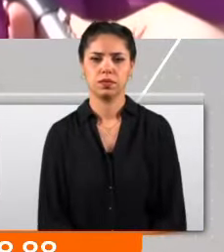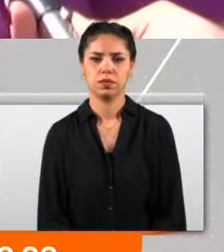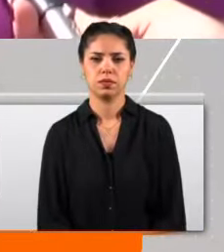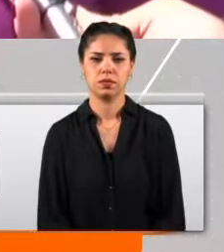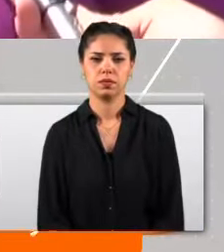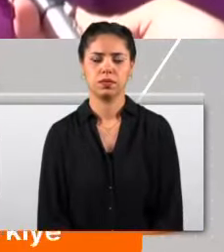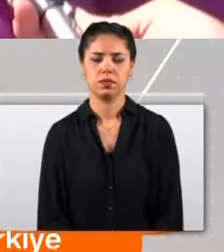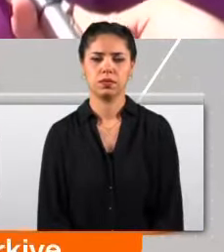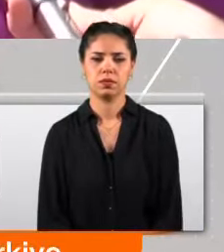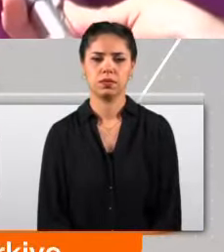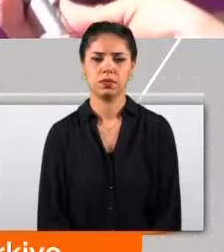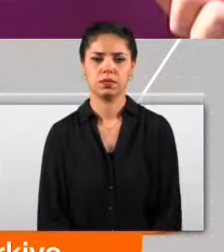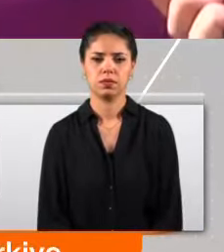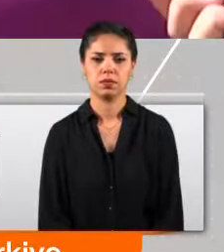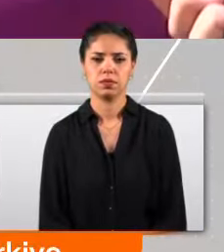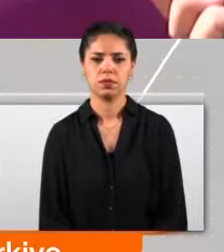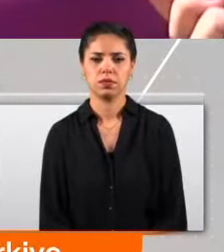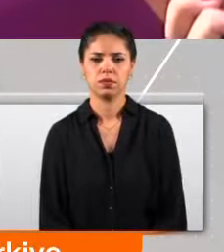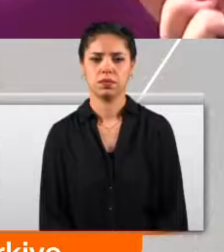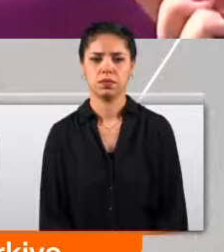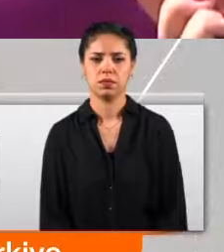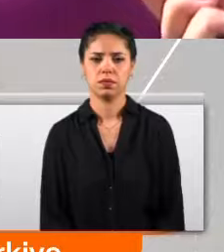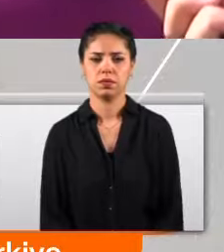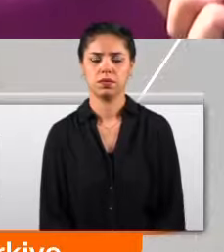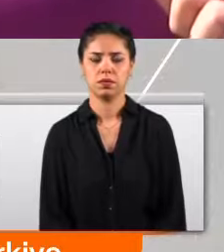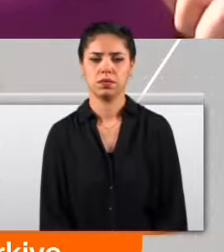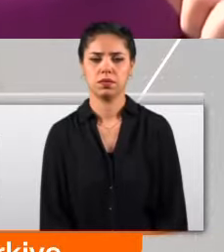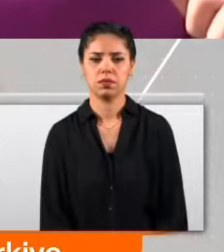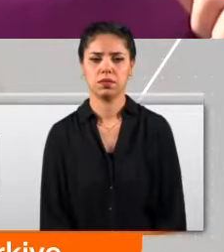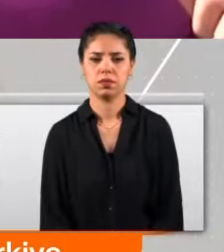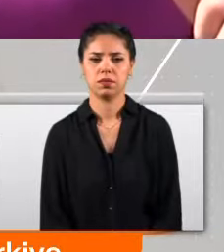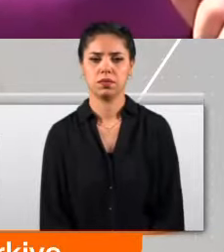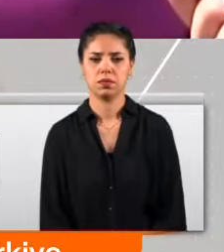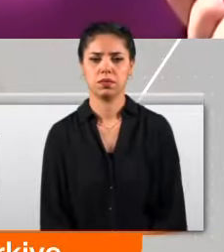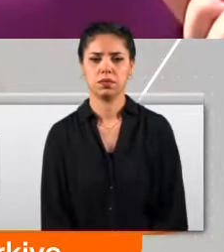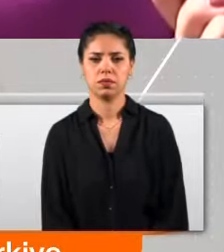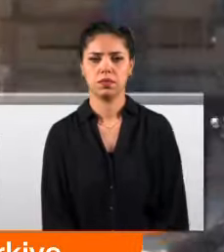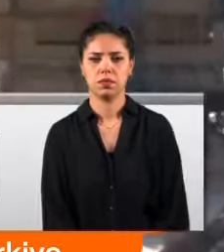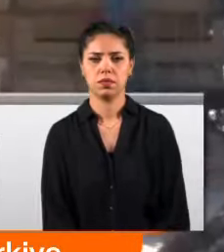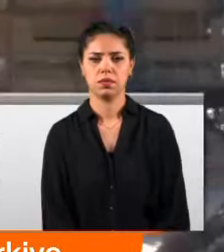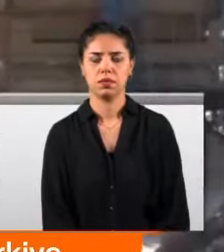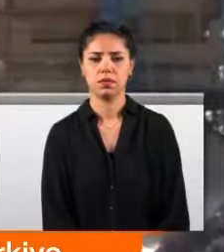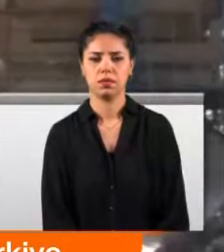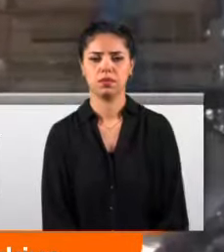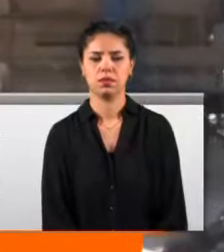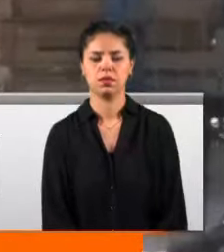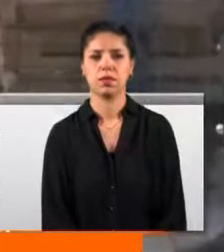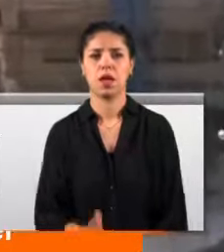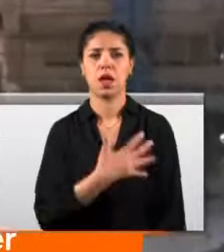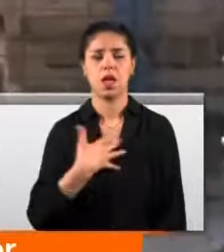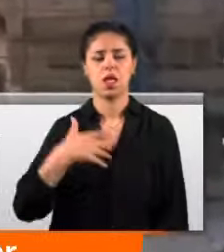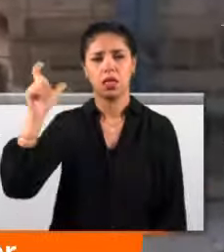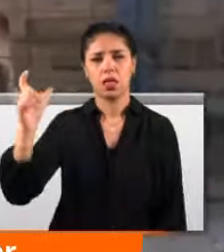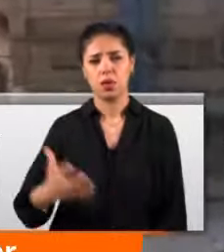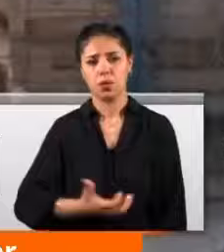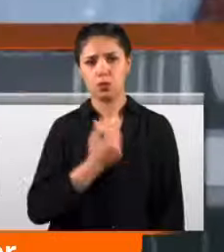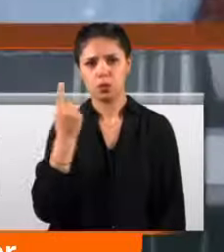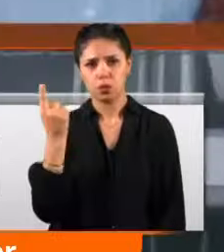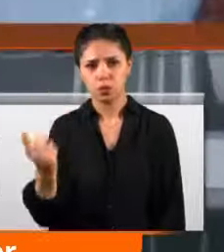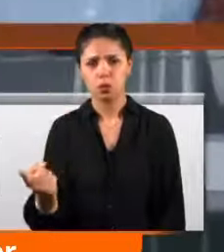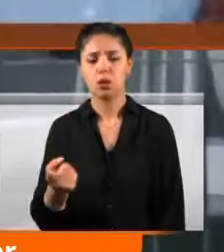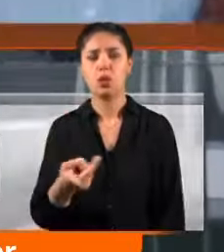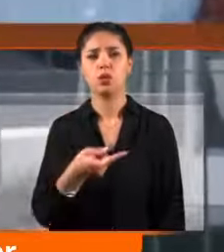çocuğumu kayıp değil dedim. Benim çocuğum yanlış bir yolda değildi. Benim çocuğum karalanmasın. Perişan olan anne Gülizar Sezer